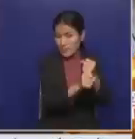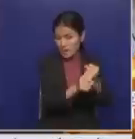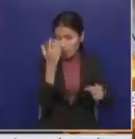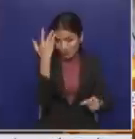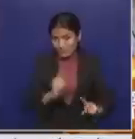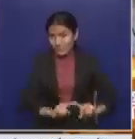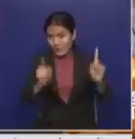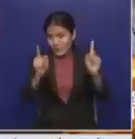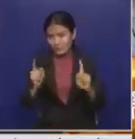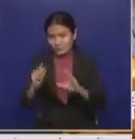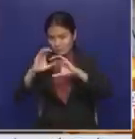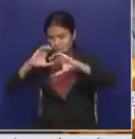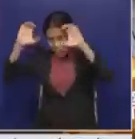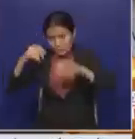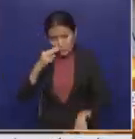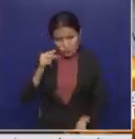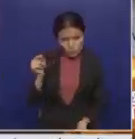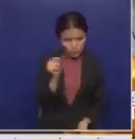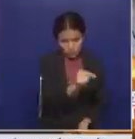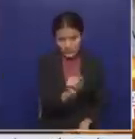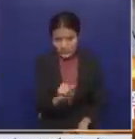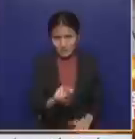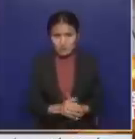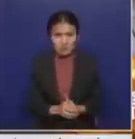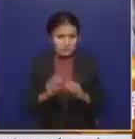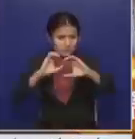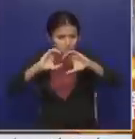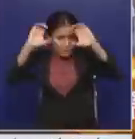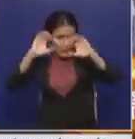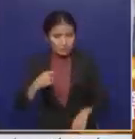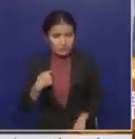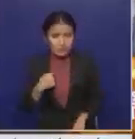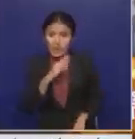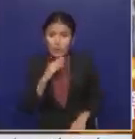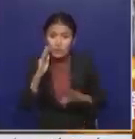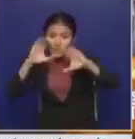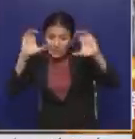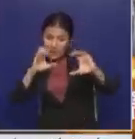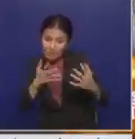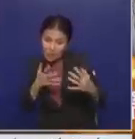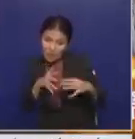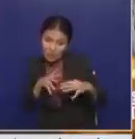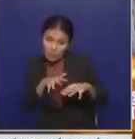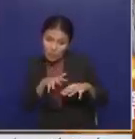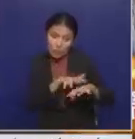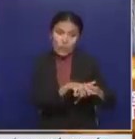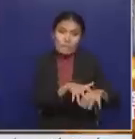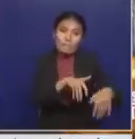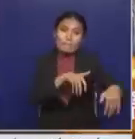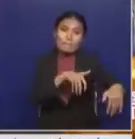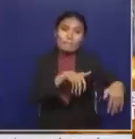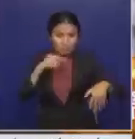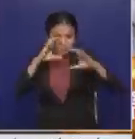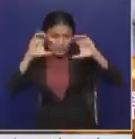นี้สำคัญเป็นอย่างมากถ้ารัฐบาลที่ยึดโยงกับประชาชนต้องเปิดใจรับฟังเสียงของประชาชน